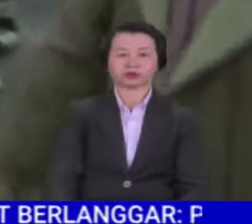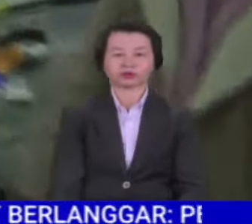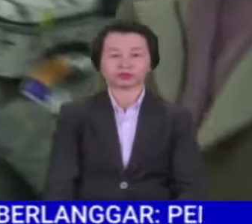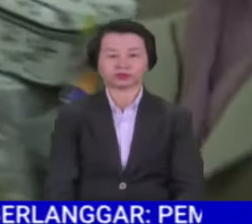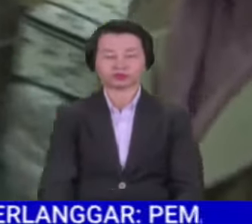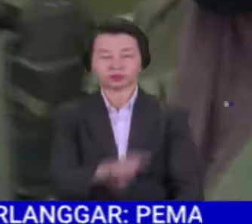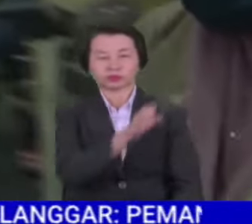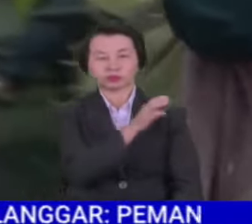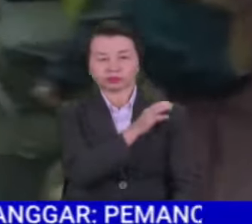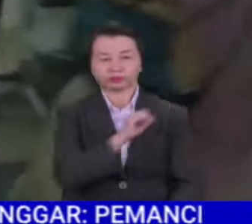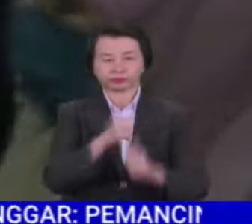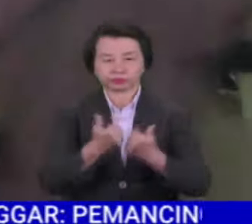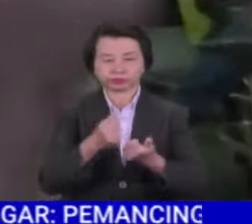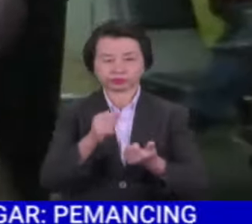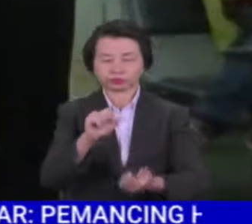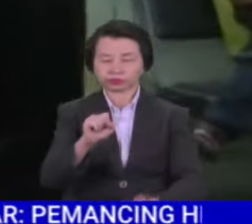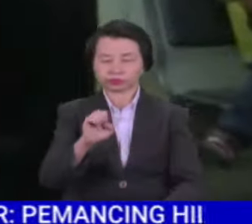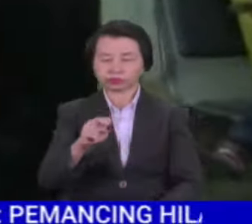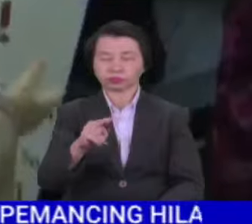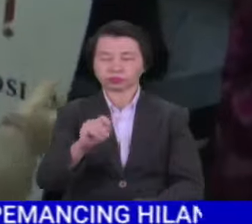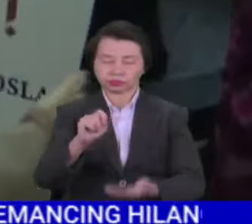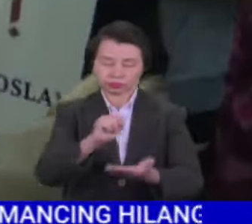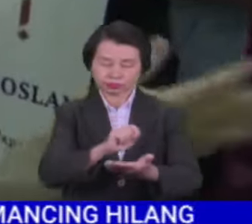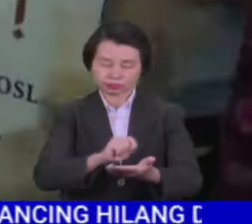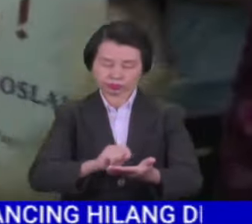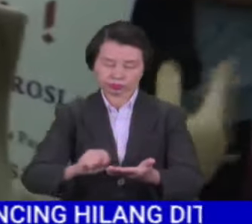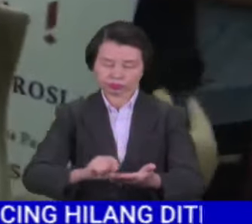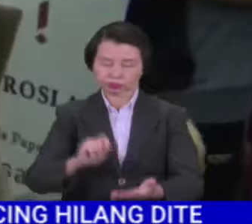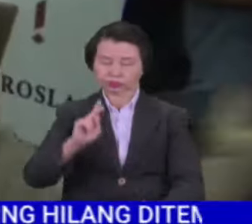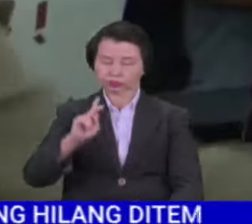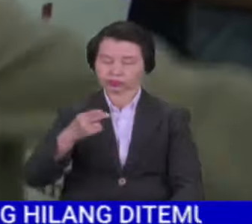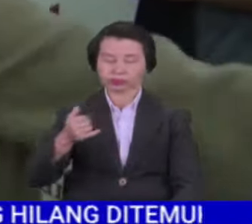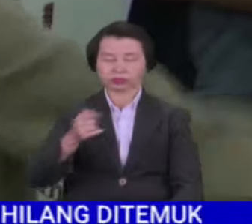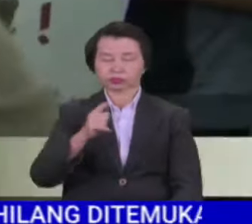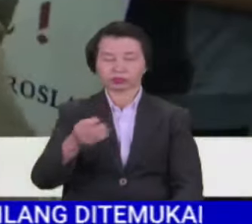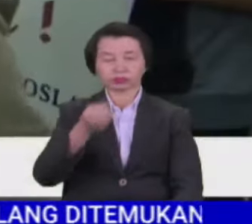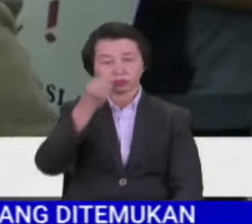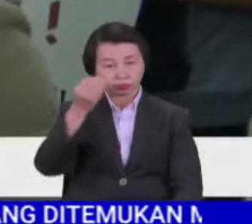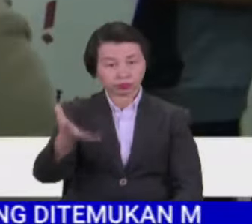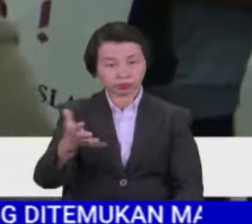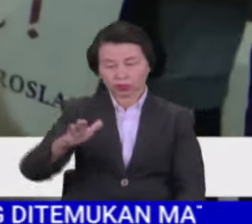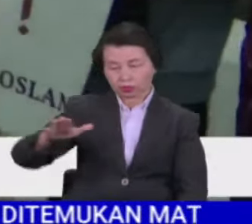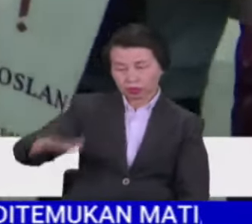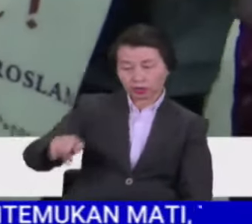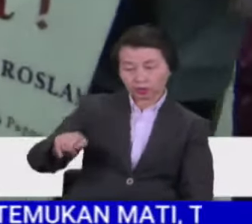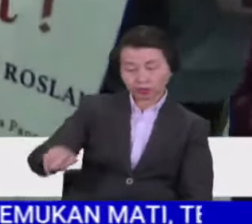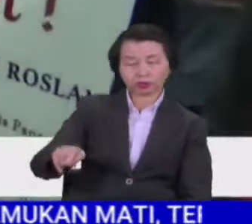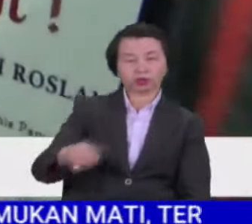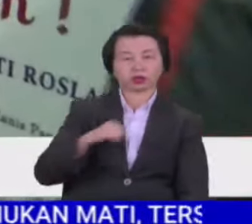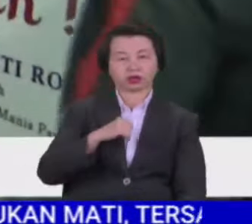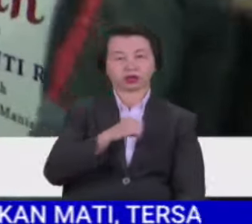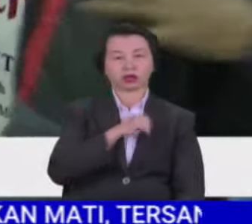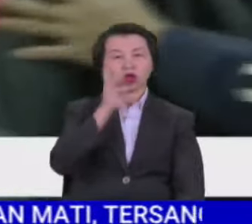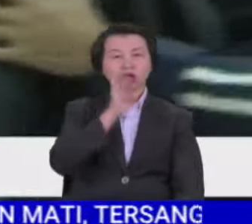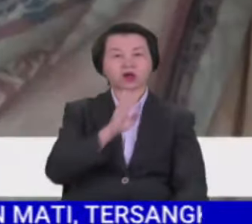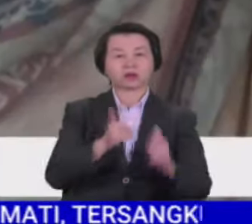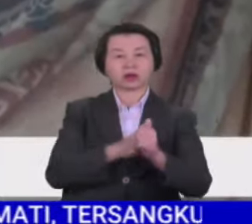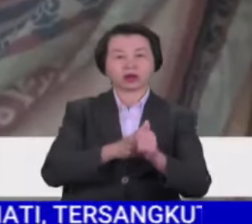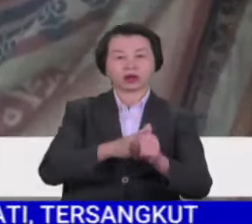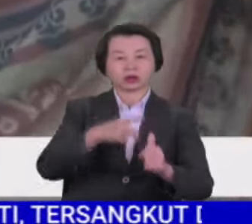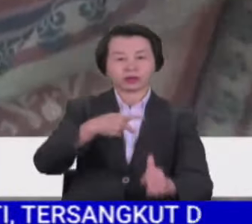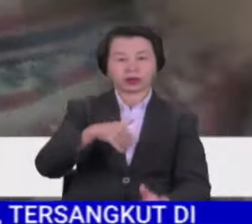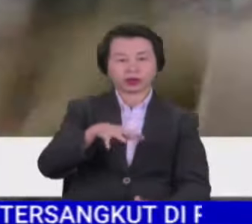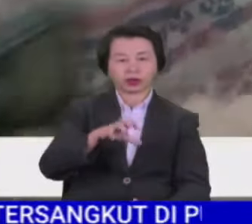pengurus persatuan seni Hearts Abah PSCS Zulfikar aman memberi tahu Adek masih telah yang juga ahli wanita pertama